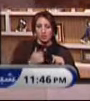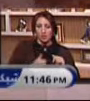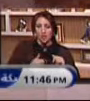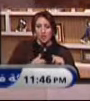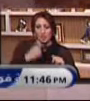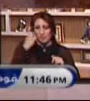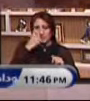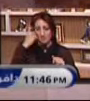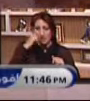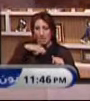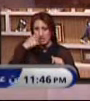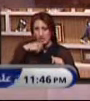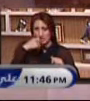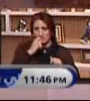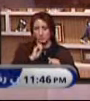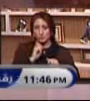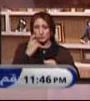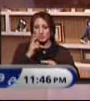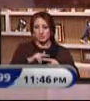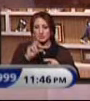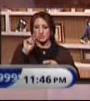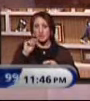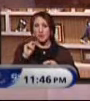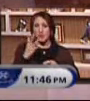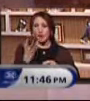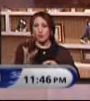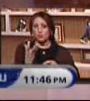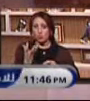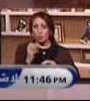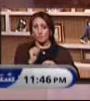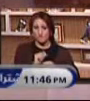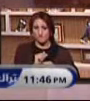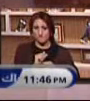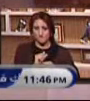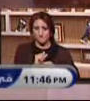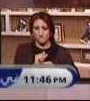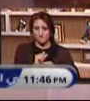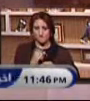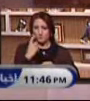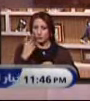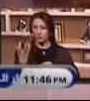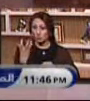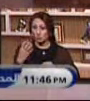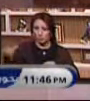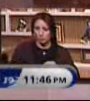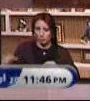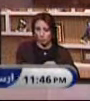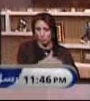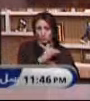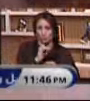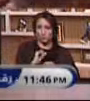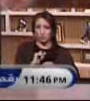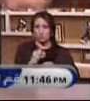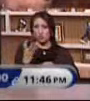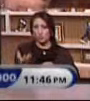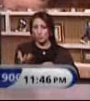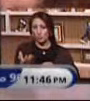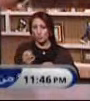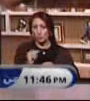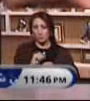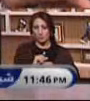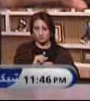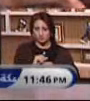لان قلبك قاس يشبه الحجر. بيقول له هو بيحبه بس كل ما يعدي على الحجر ايه يبوس الحجر ولا زي